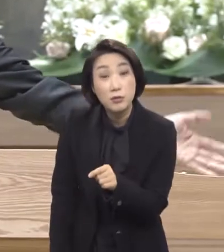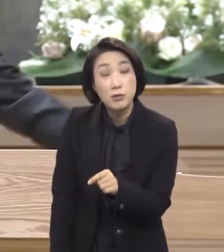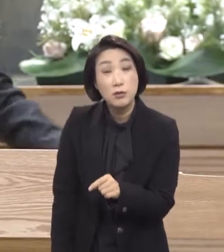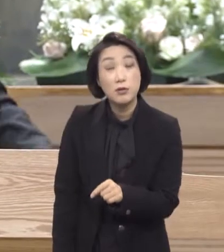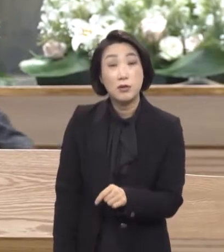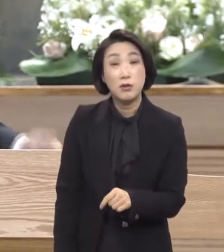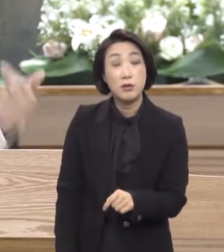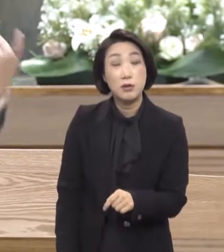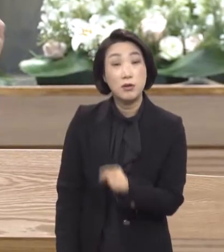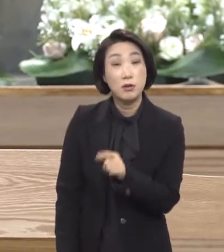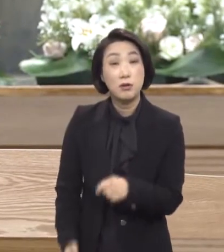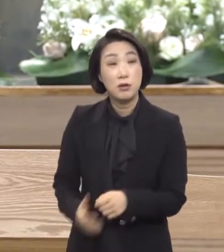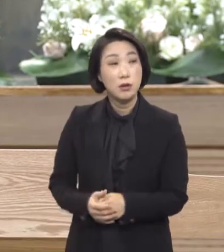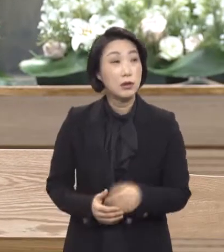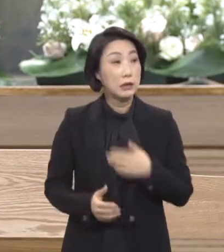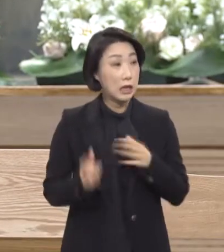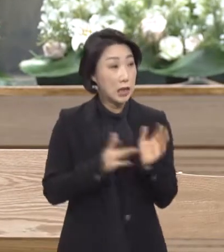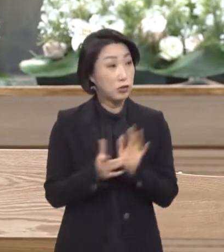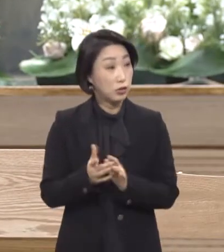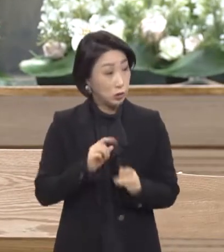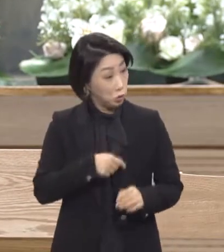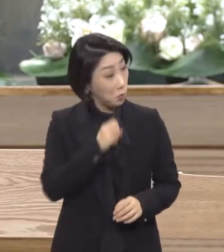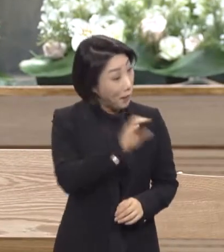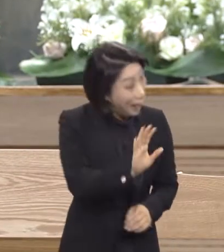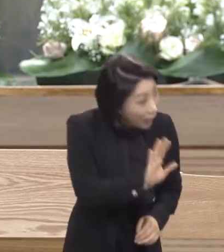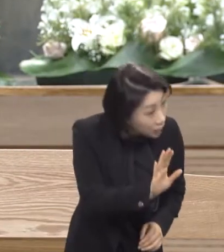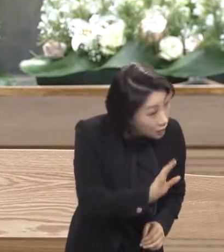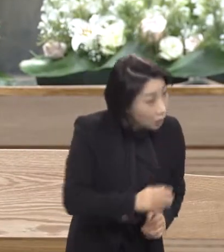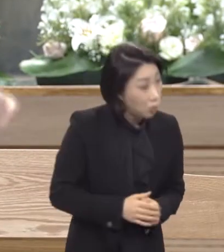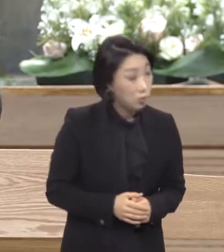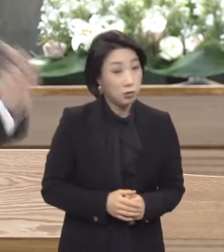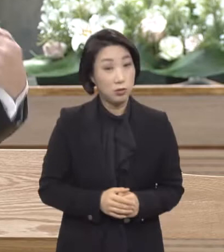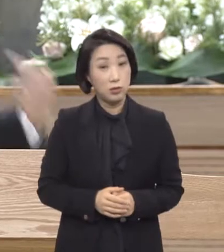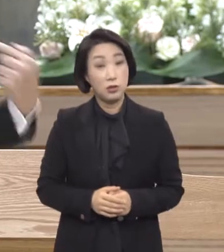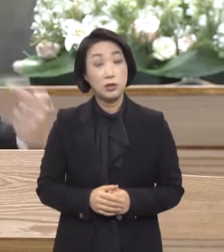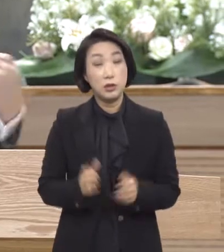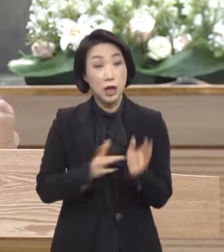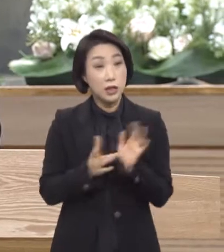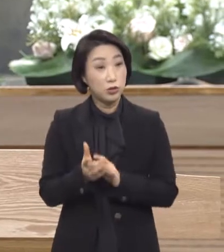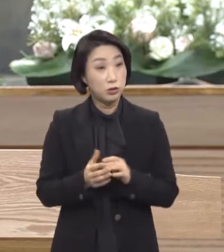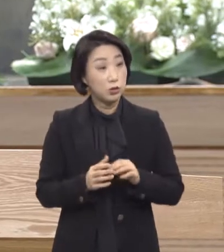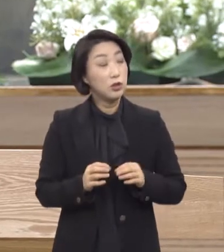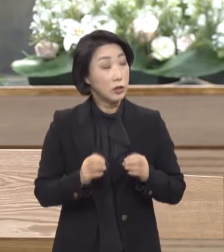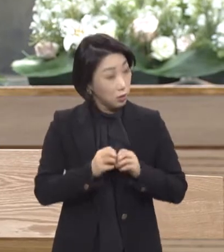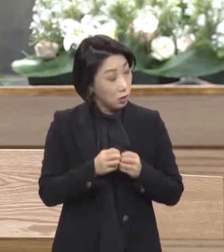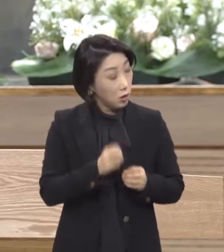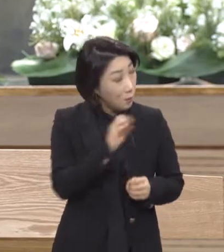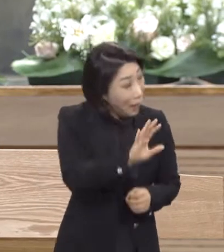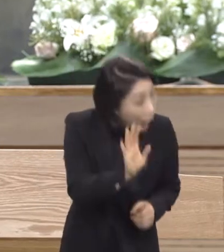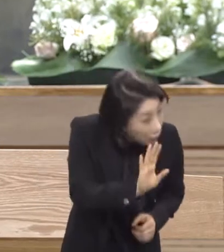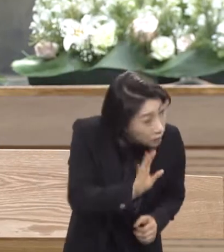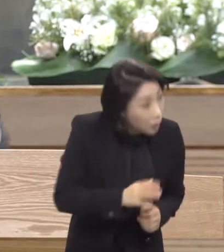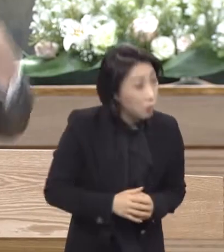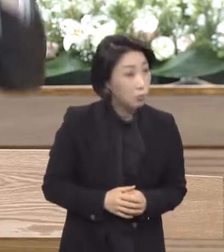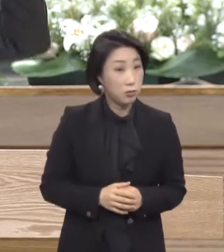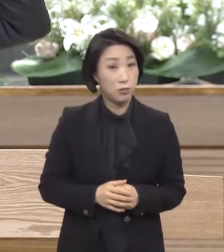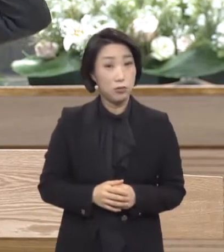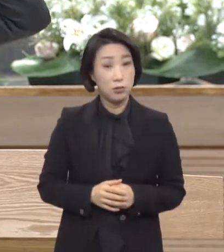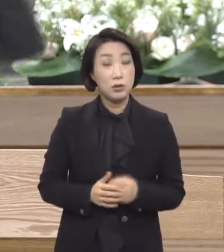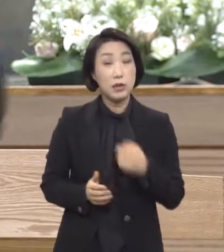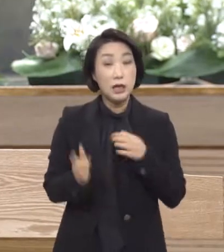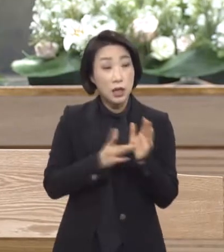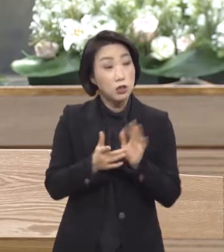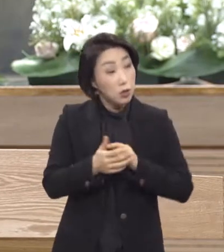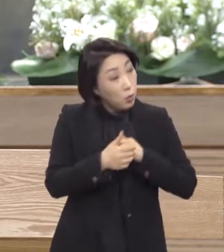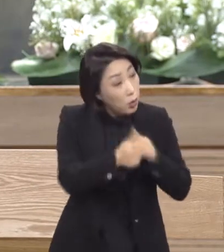되더니 내가 자의로 말한 것이 아니다. 내가 그냥 내 입으로 내 스스로 말한 것이 아니야.